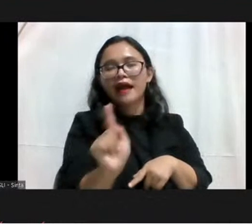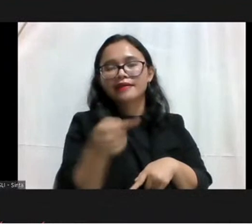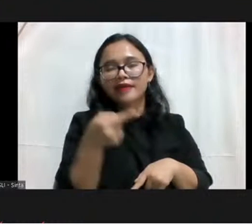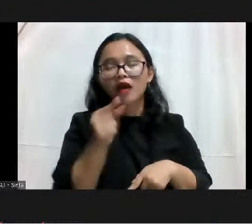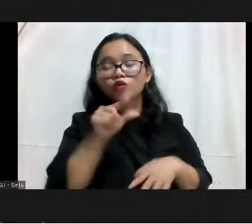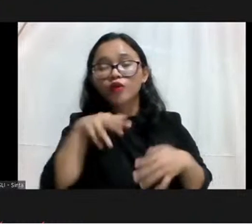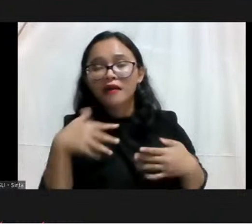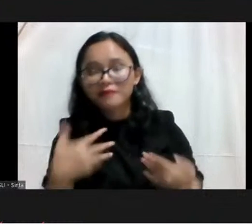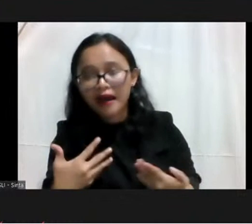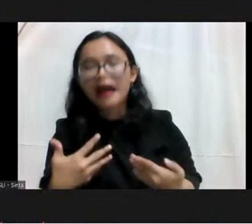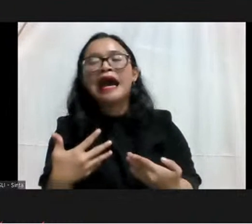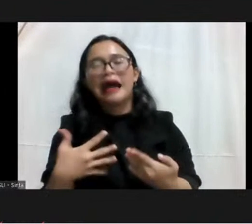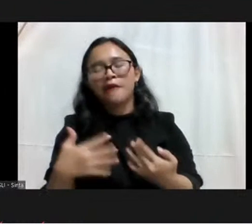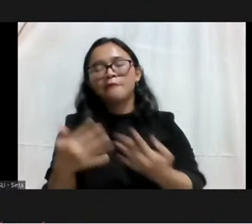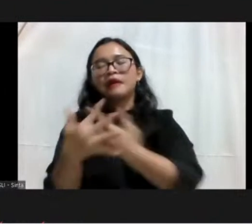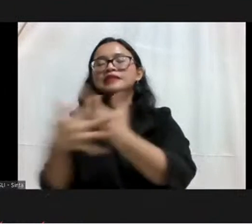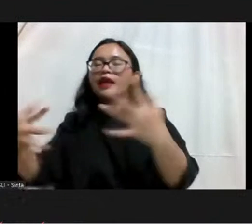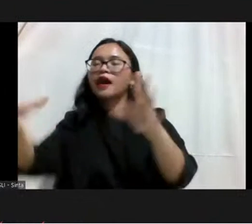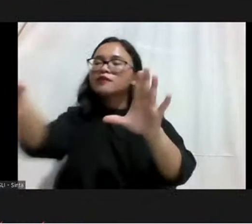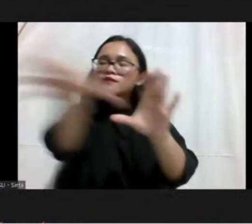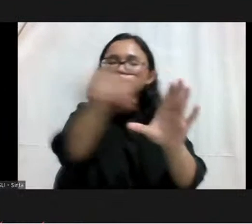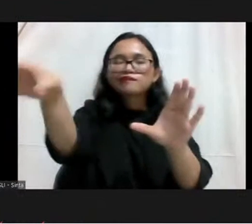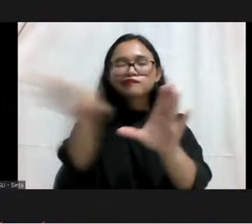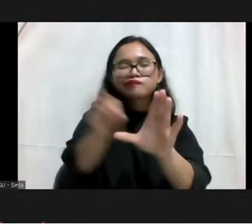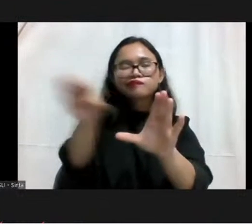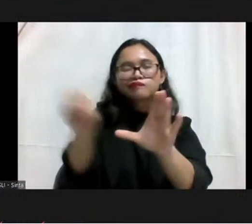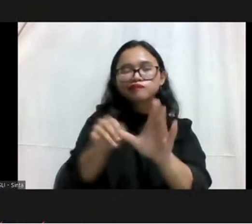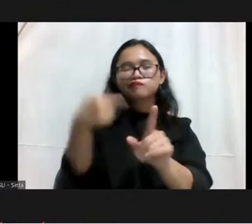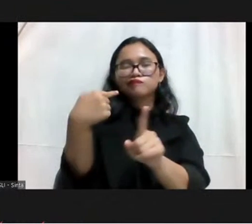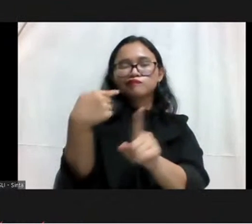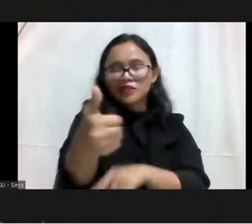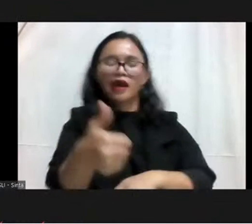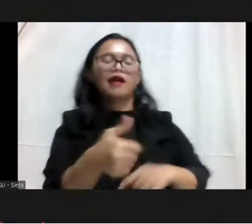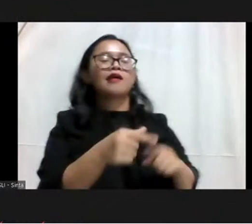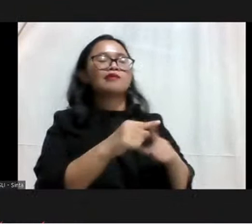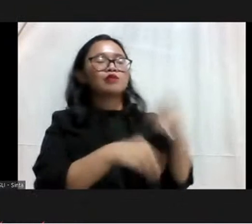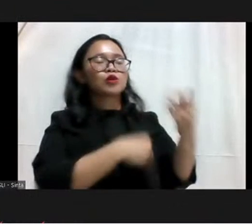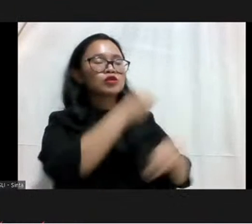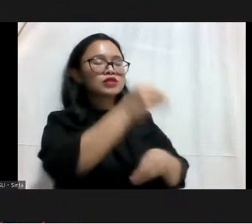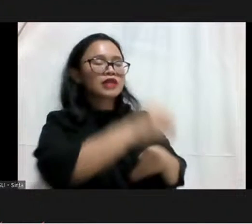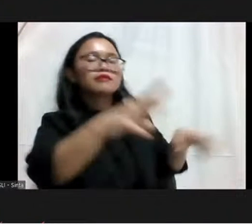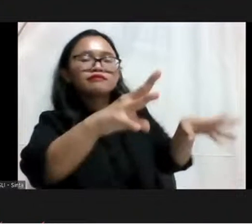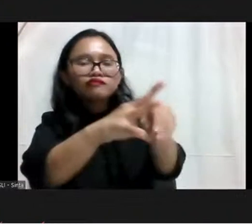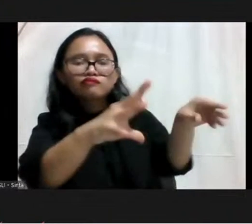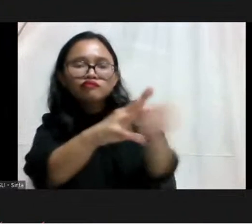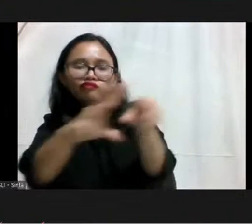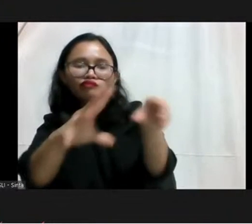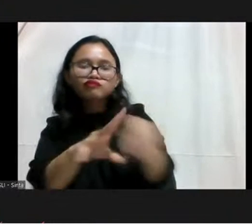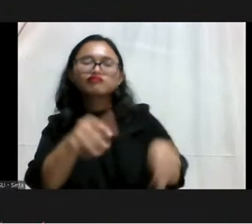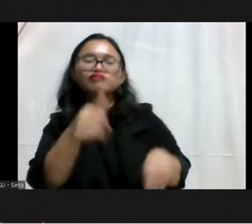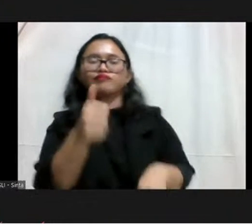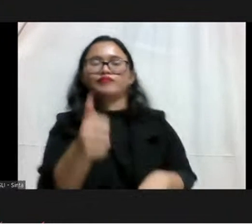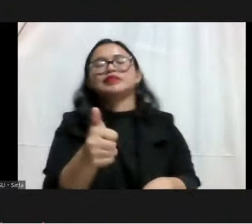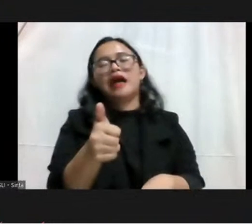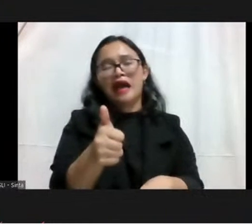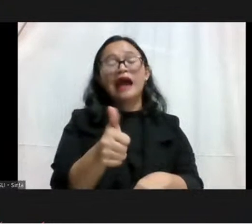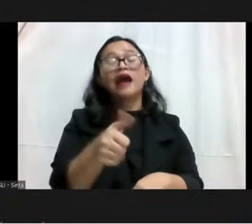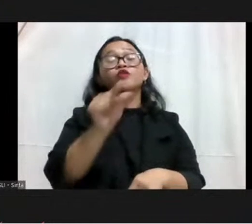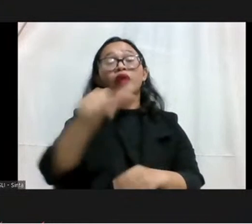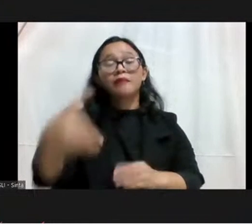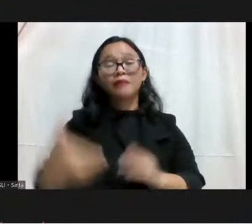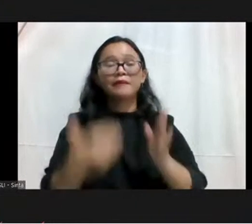partisipasi publik lebih luas partisipasi stakeholder lebih signifikan gitu di dalam upaya mendorong kebijakan yang beragam